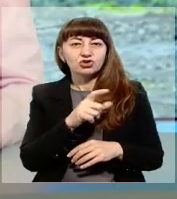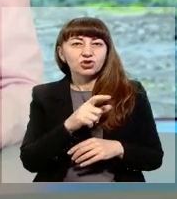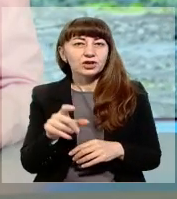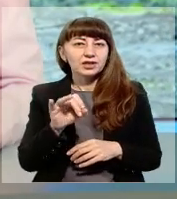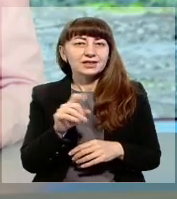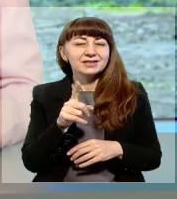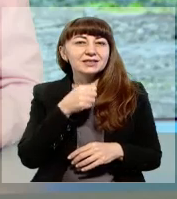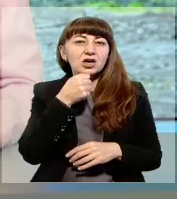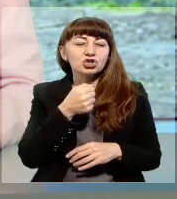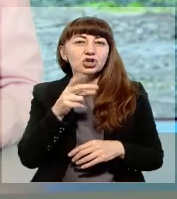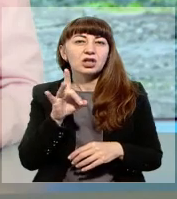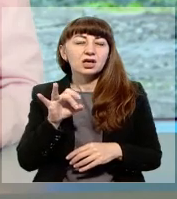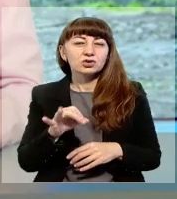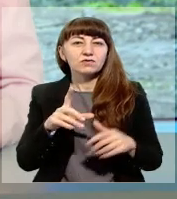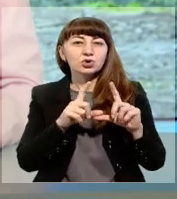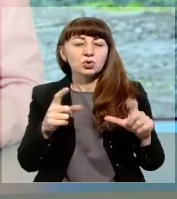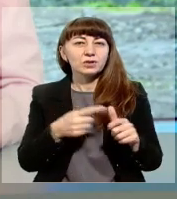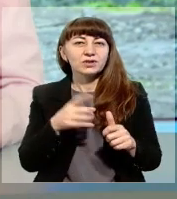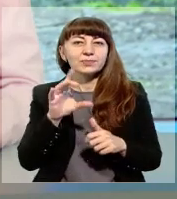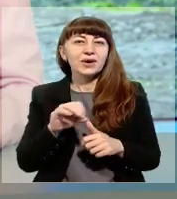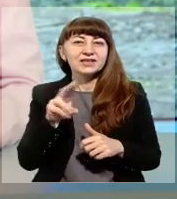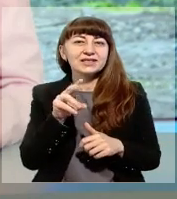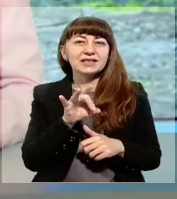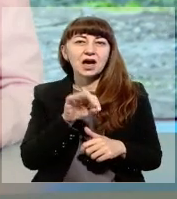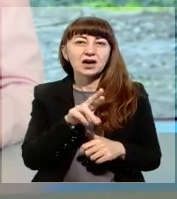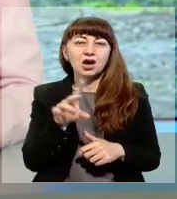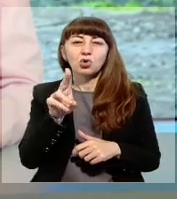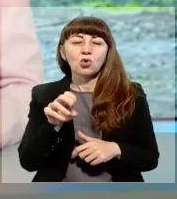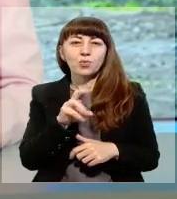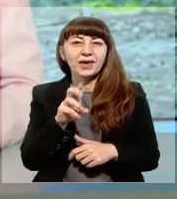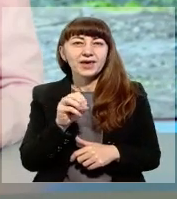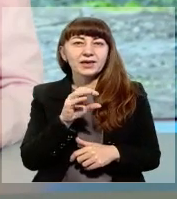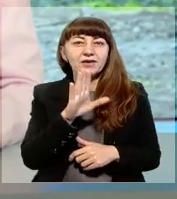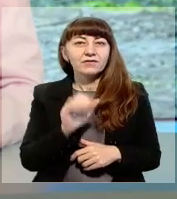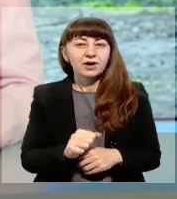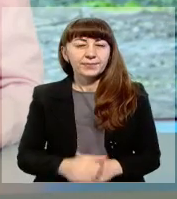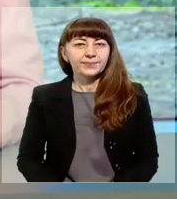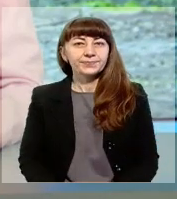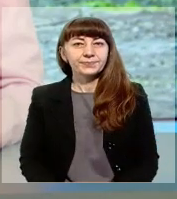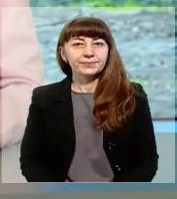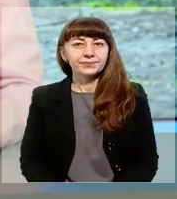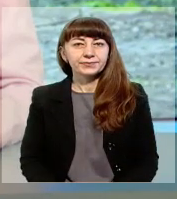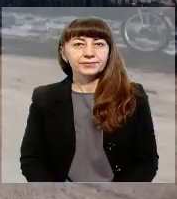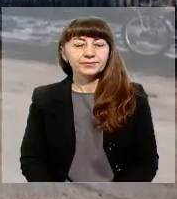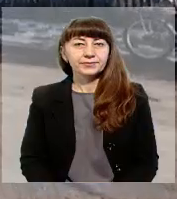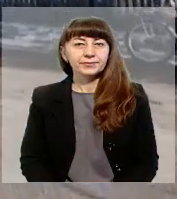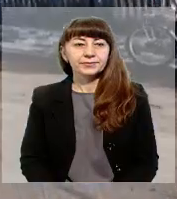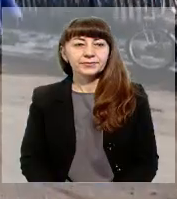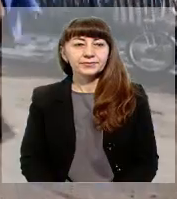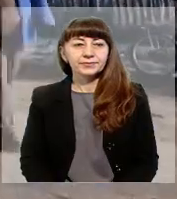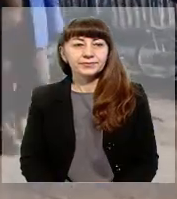из старших классов школы имени Спандияра Кубеева. Наша съемочная группа также побывала на субботнике.